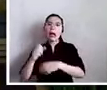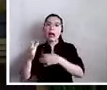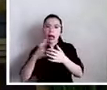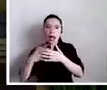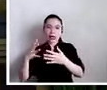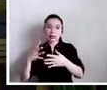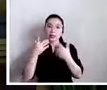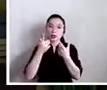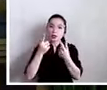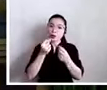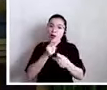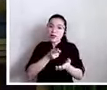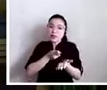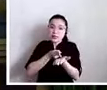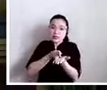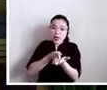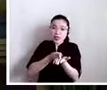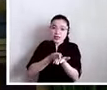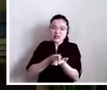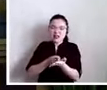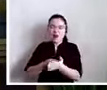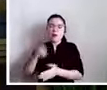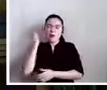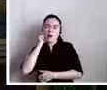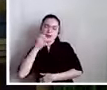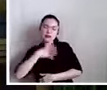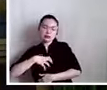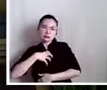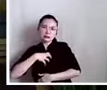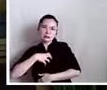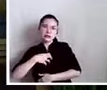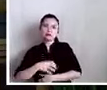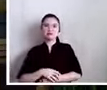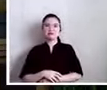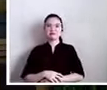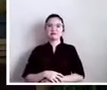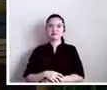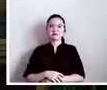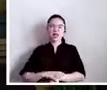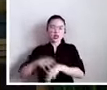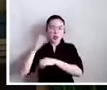na ganay ka reklamo. Bisan wala na ikareklamo, magreklamo gyapon na.